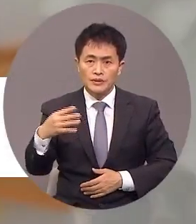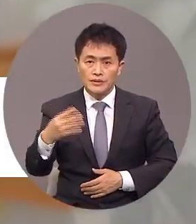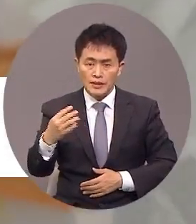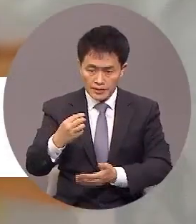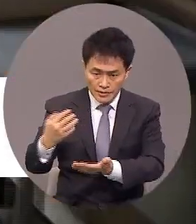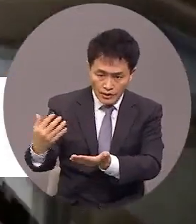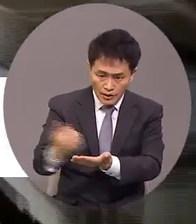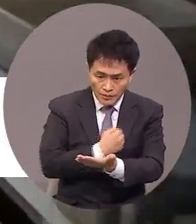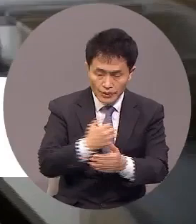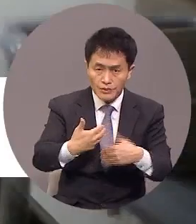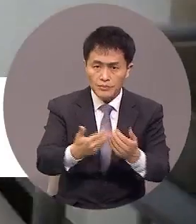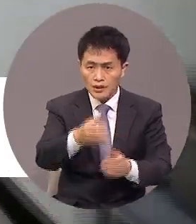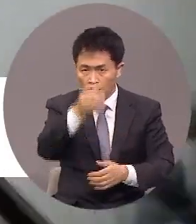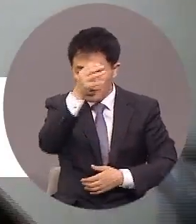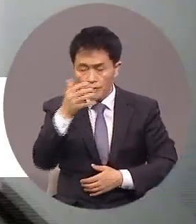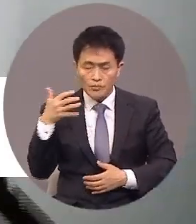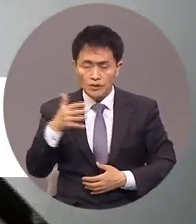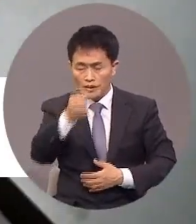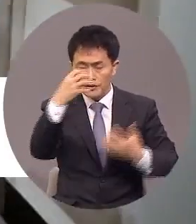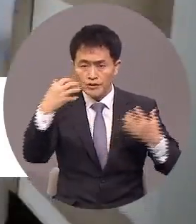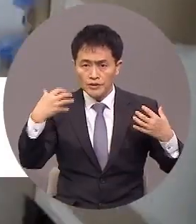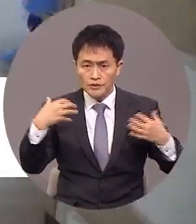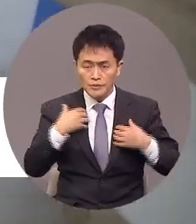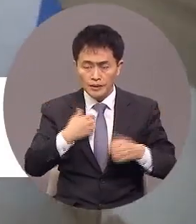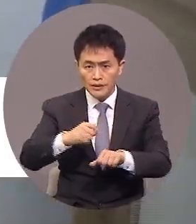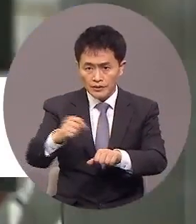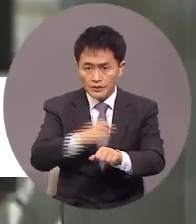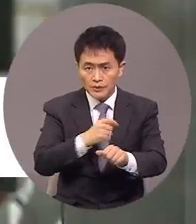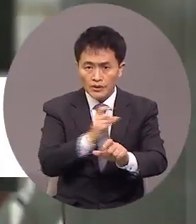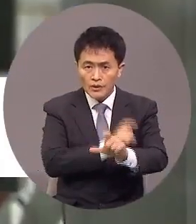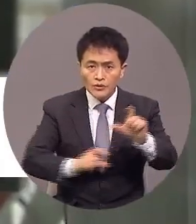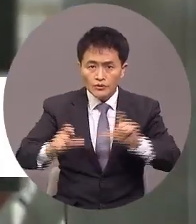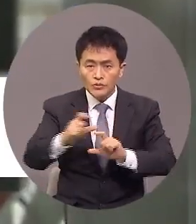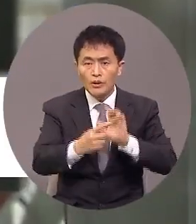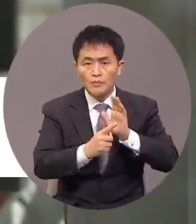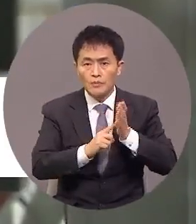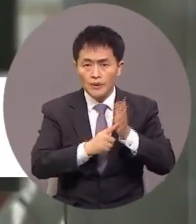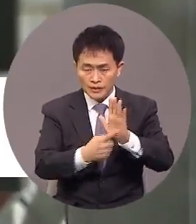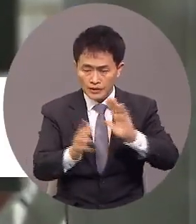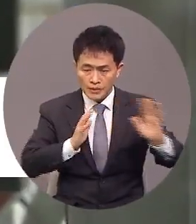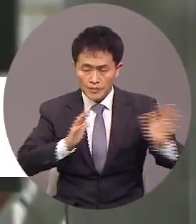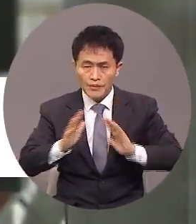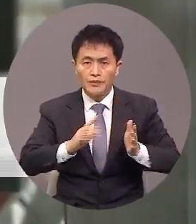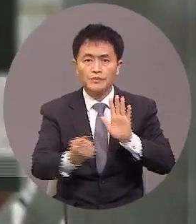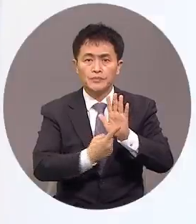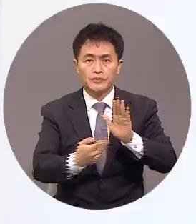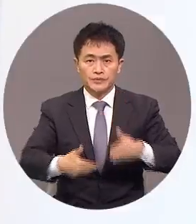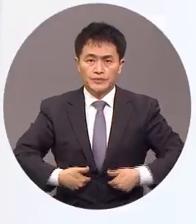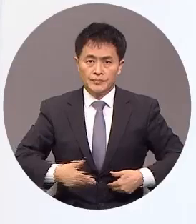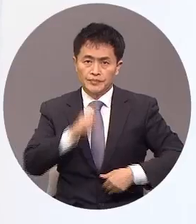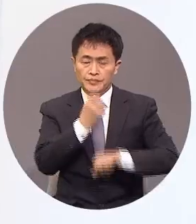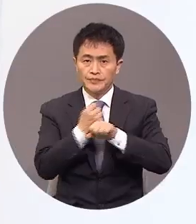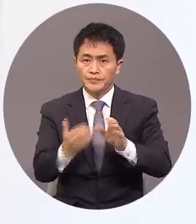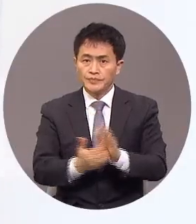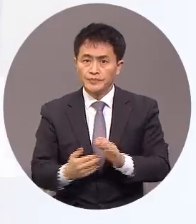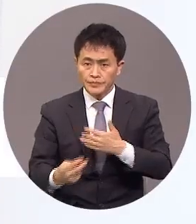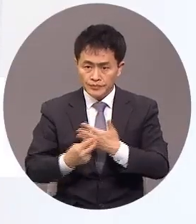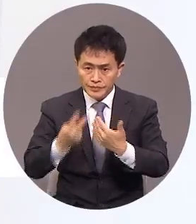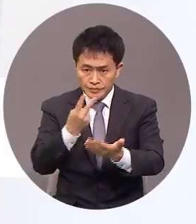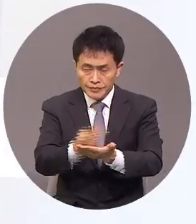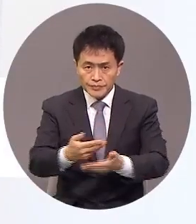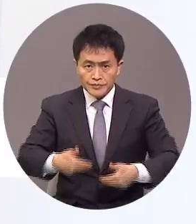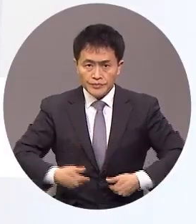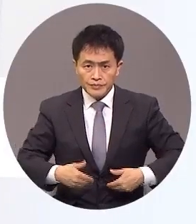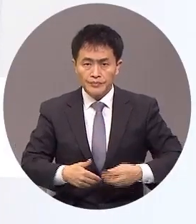했지만 전문가들은 정부가 특단의 조치라고 언급한 추가 방역 대책을 병행해야 한다고 지적합니다. 실제 병상이